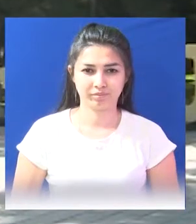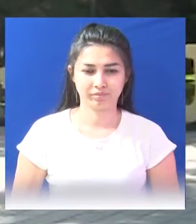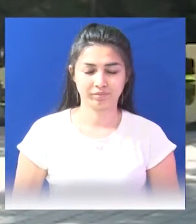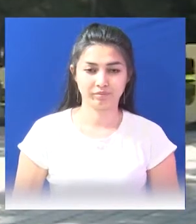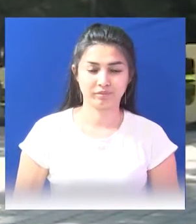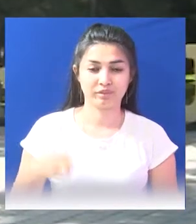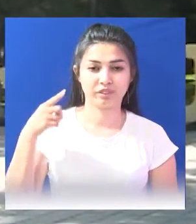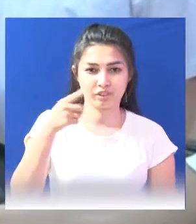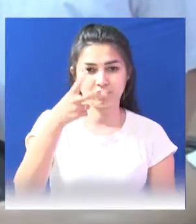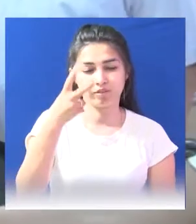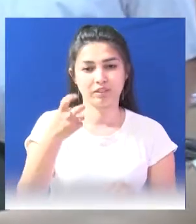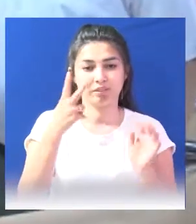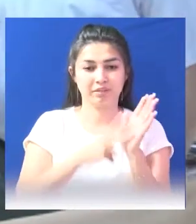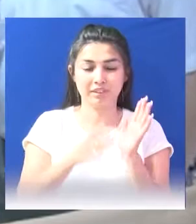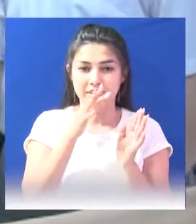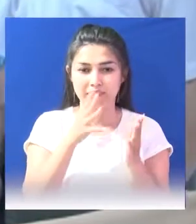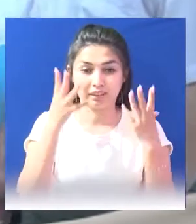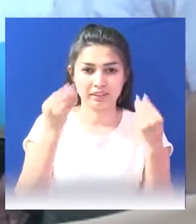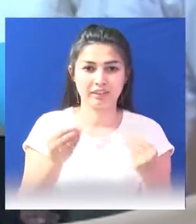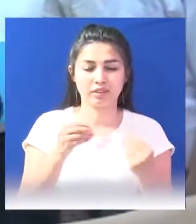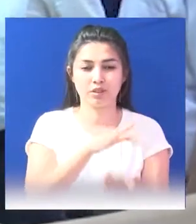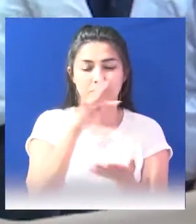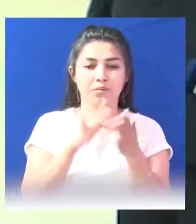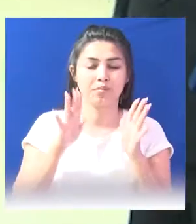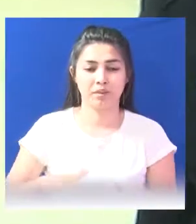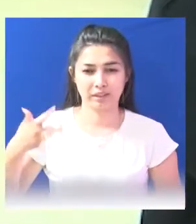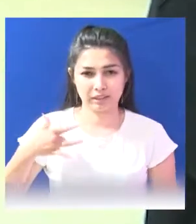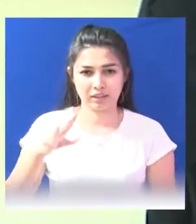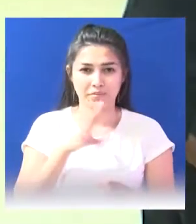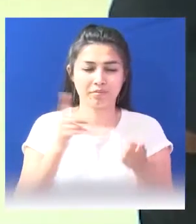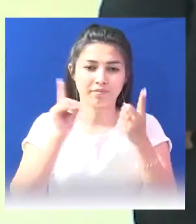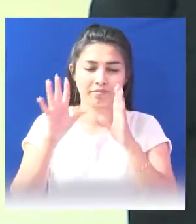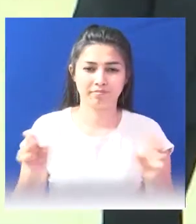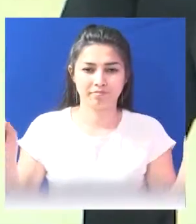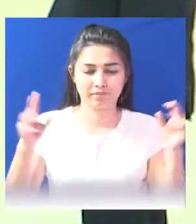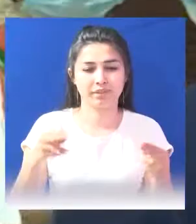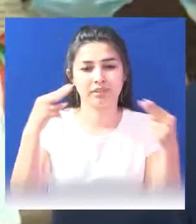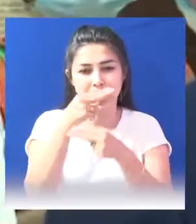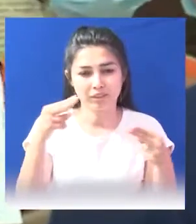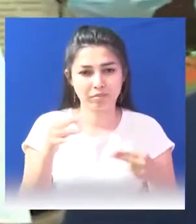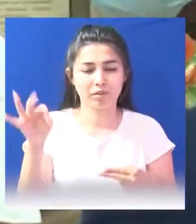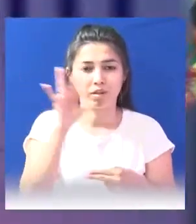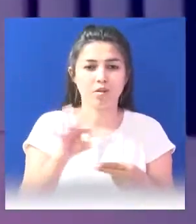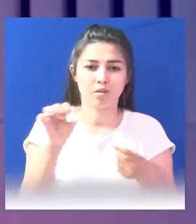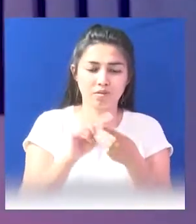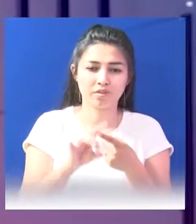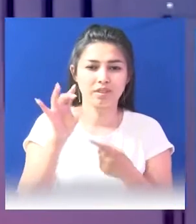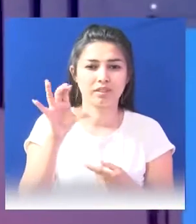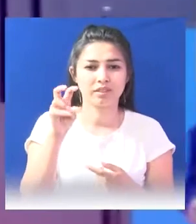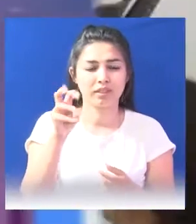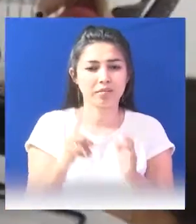честь 1270-летия Атлахской битвы в Таразе состоялась международная конференция на тему «Приход ислама в казахскую